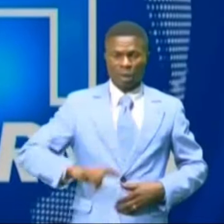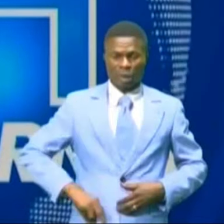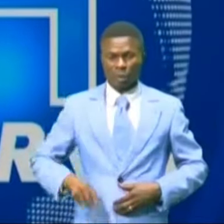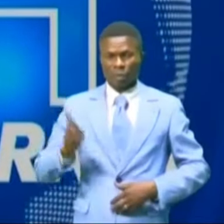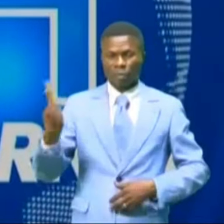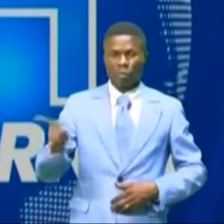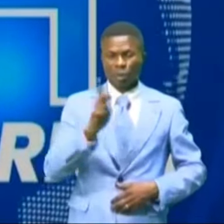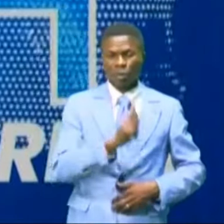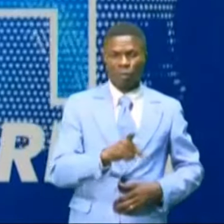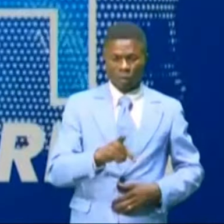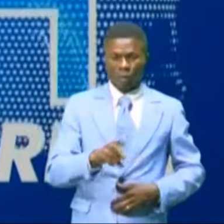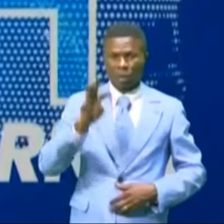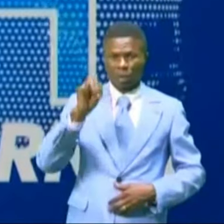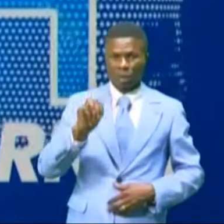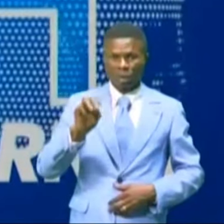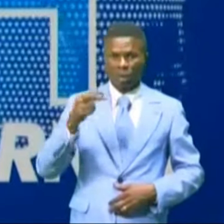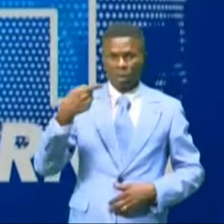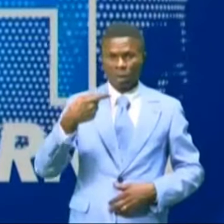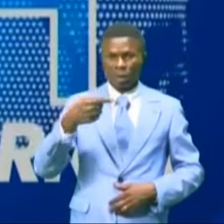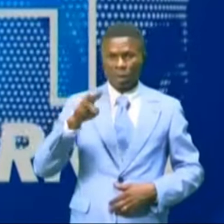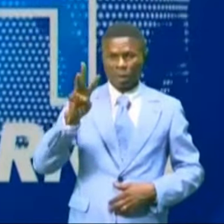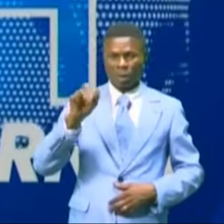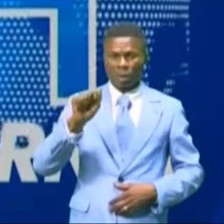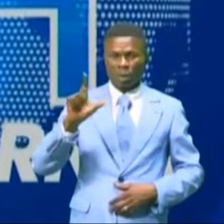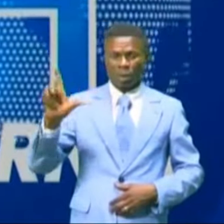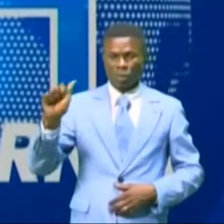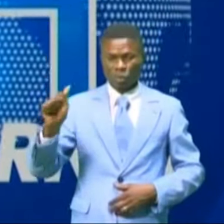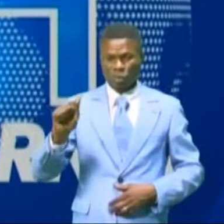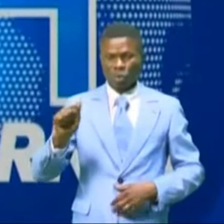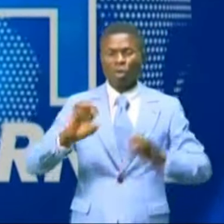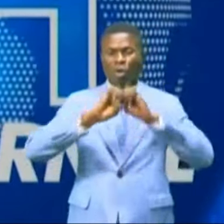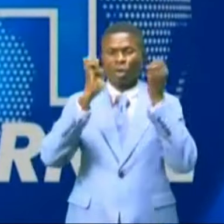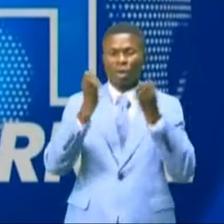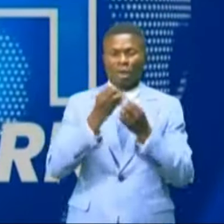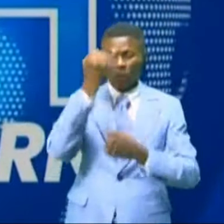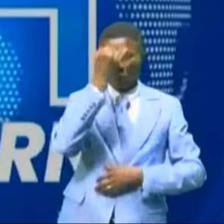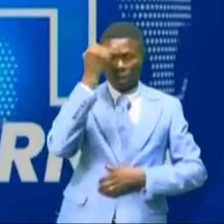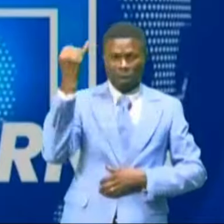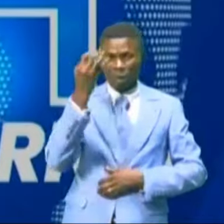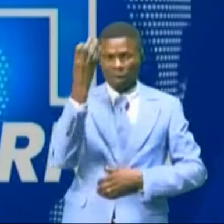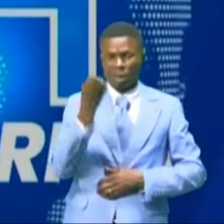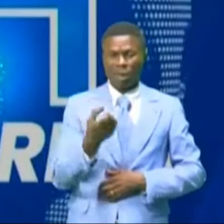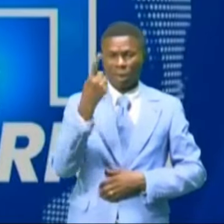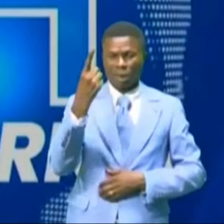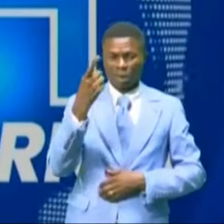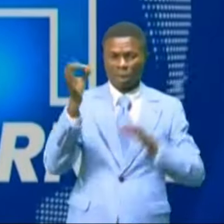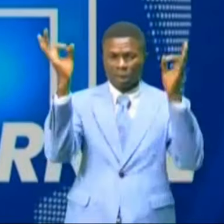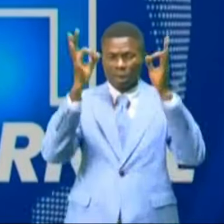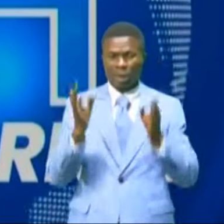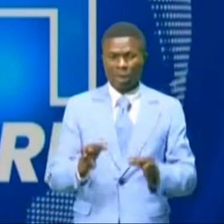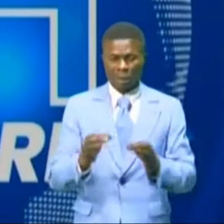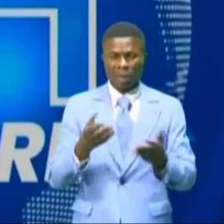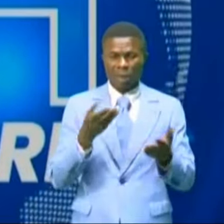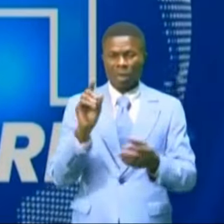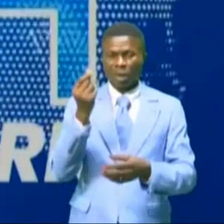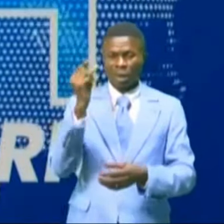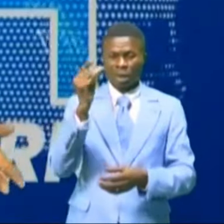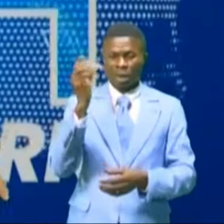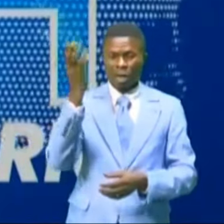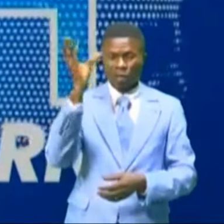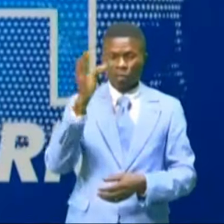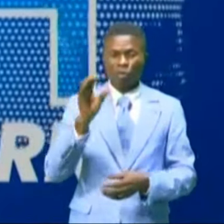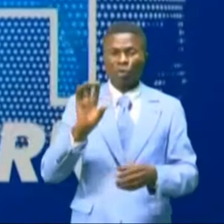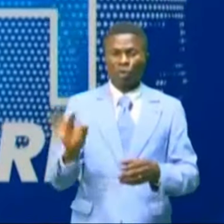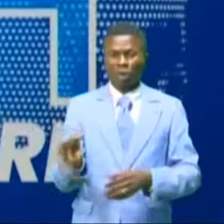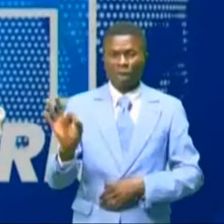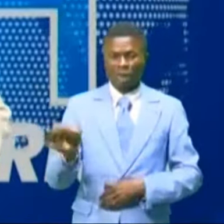Philippe Ngwala, et des firmes italiennes à la 41e édition de la Foire internationale des fruits et légumes en Italie.